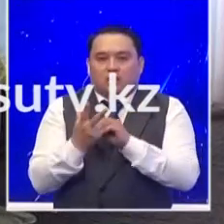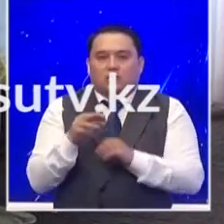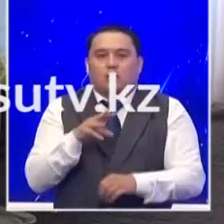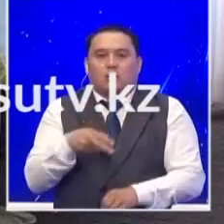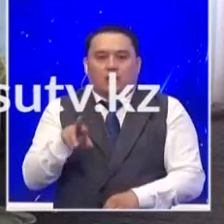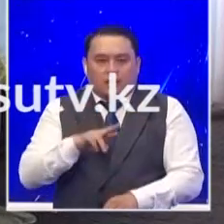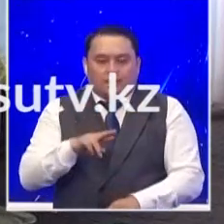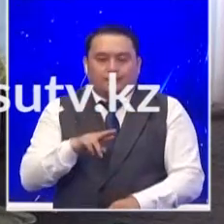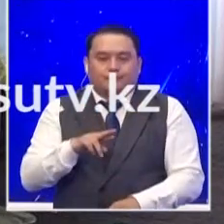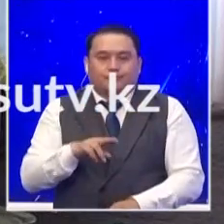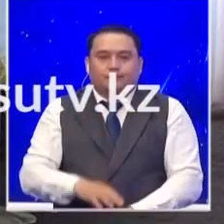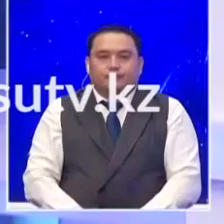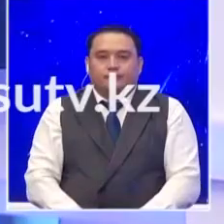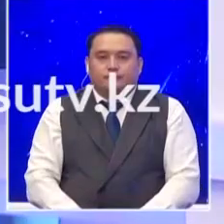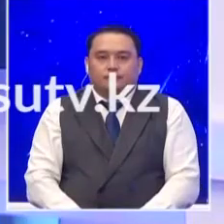мая текущего года.